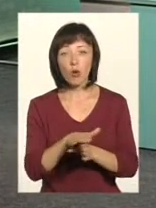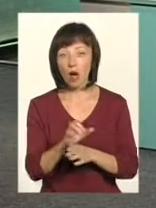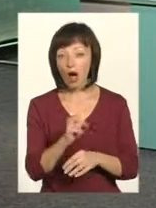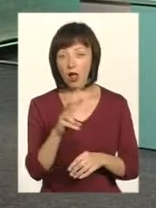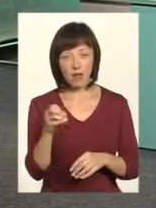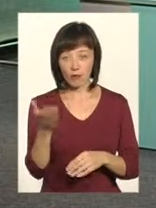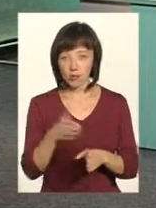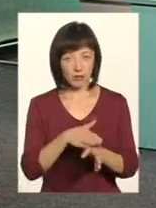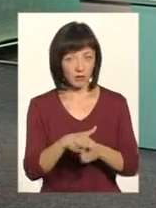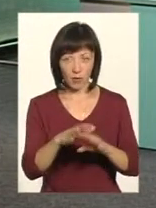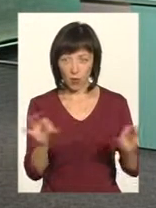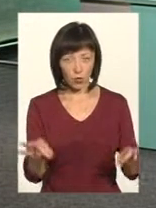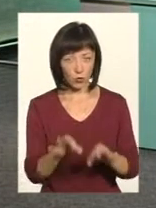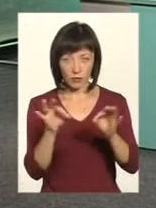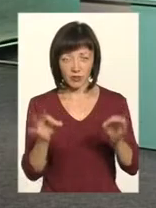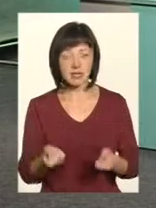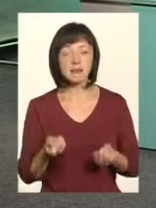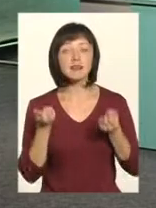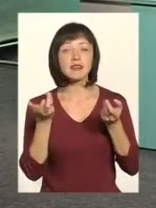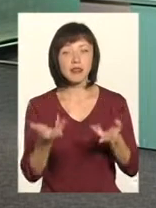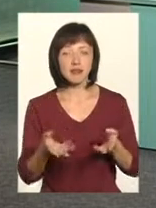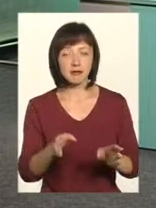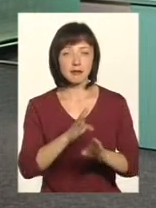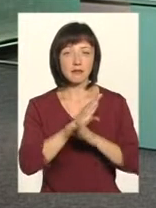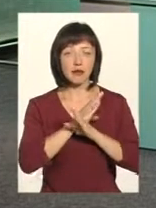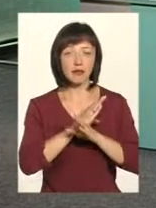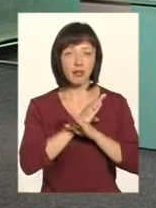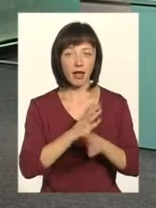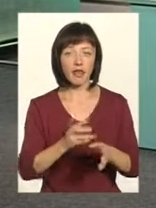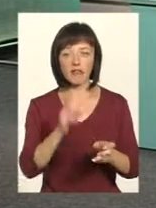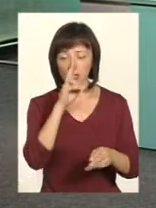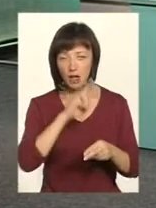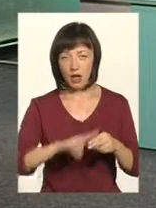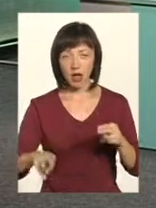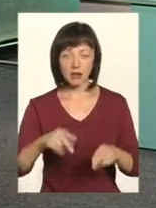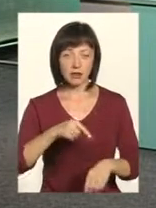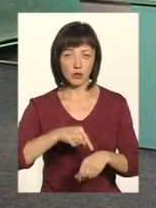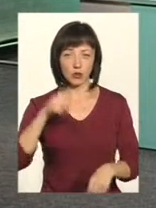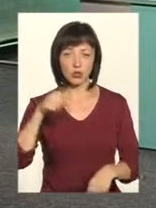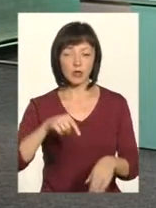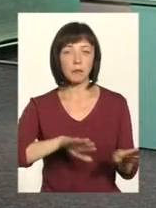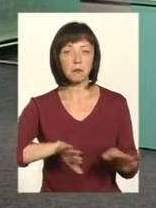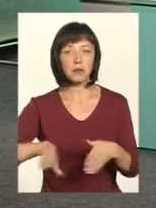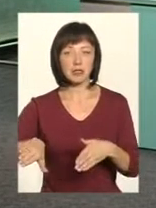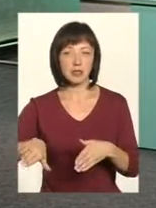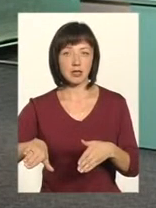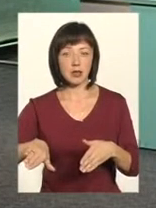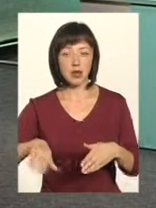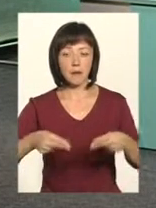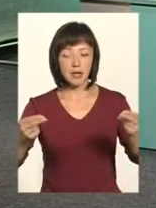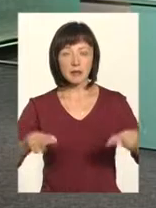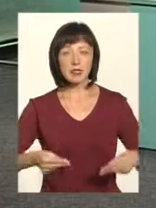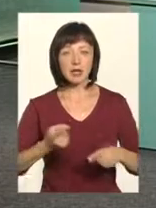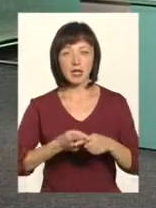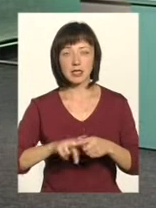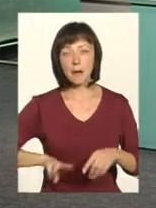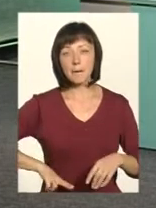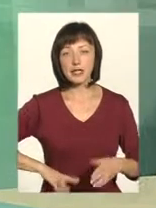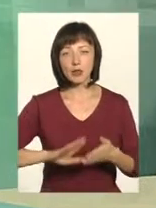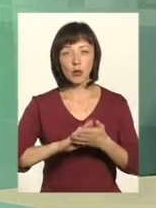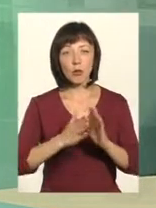вони і не виконувалися. Скільки смертей і втрат ми зазнали після укладення цих Мінських